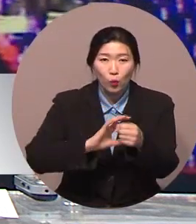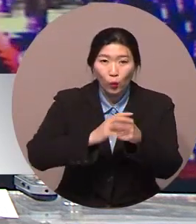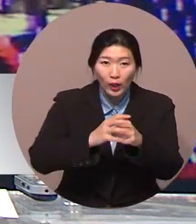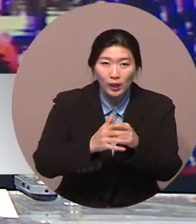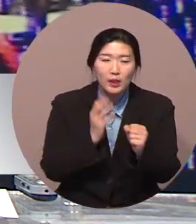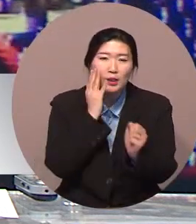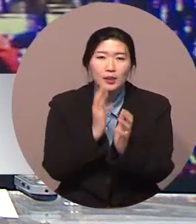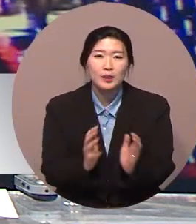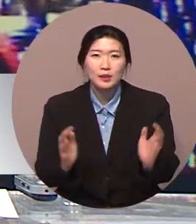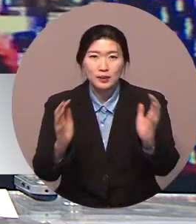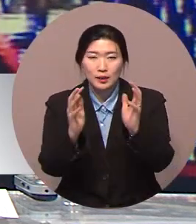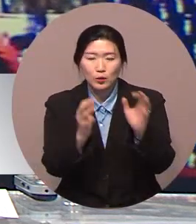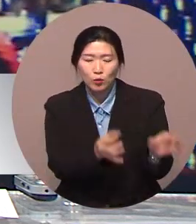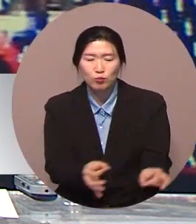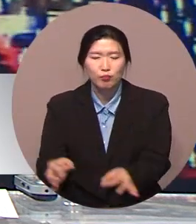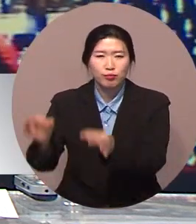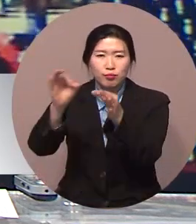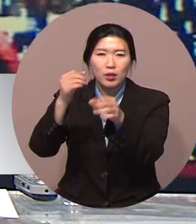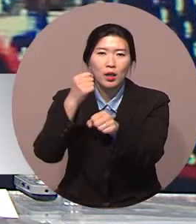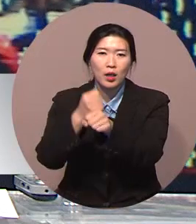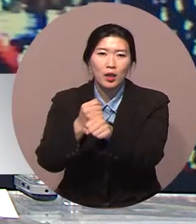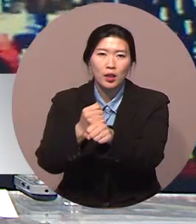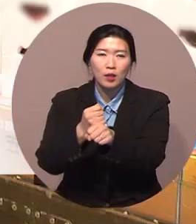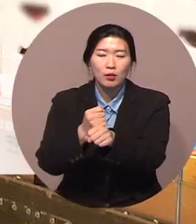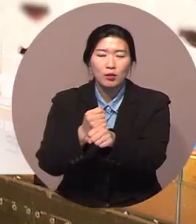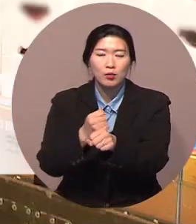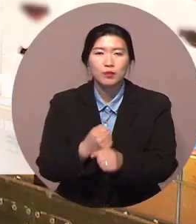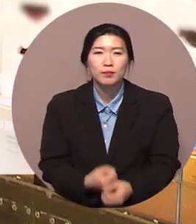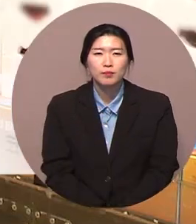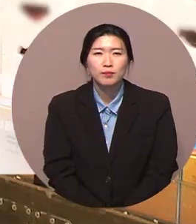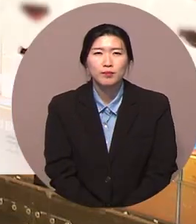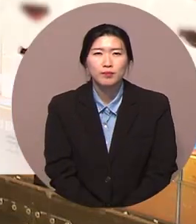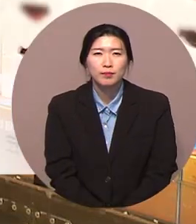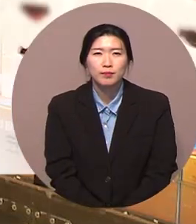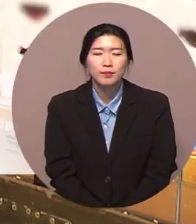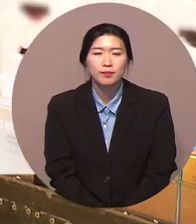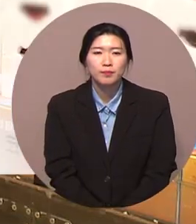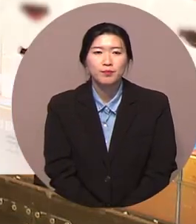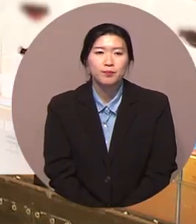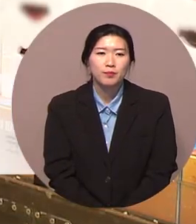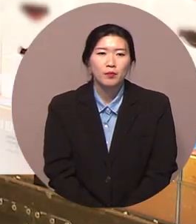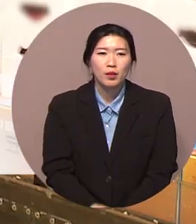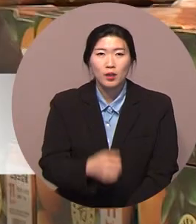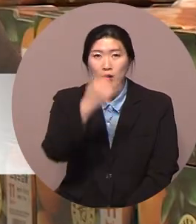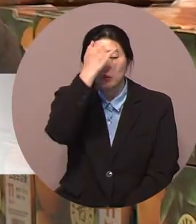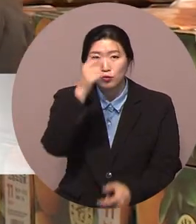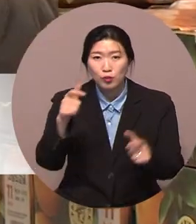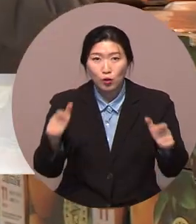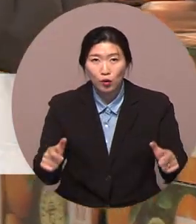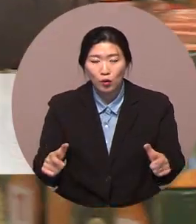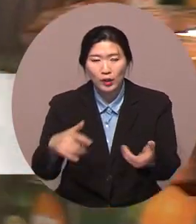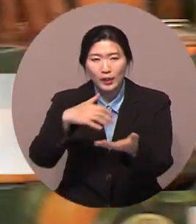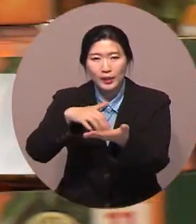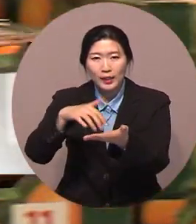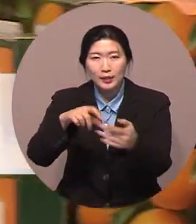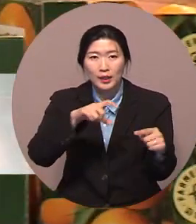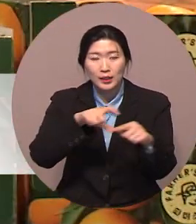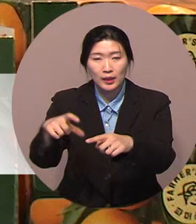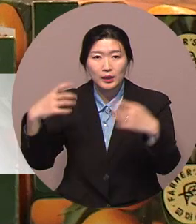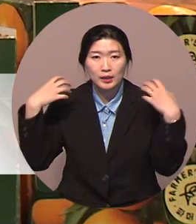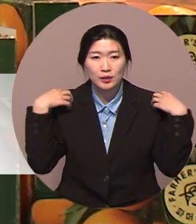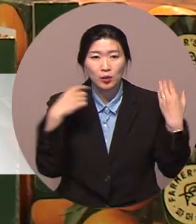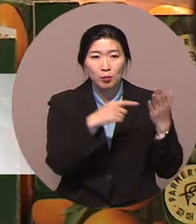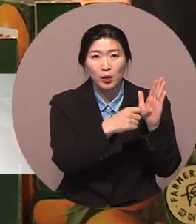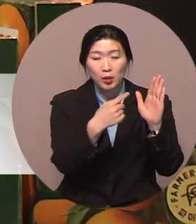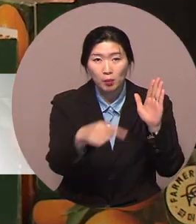두자릿수 급등하면서 물가 오름세를 견인한 것으로 나타났습니다 충청 지방 통계청에 따르면 대전 지역 11월